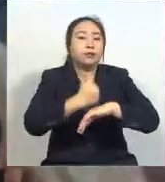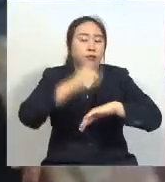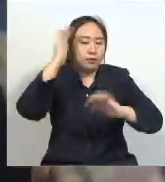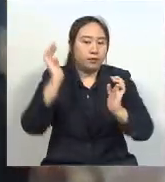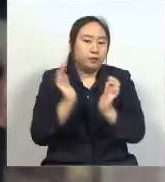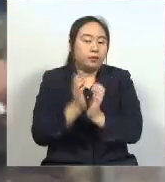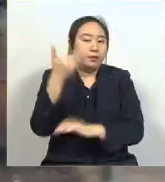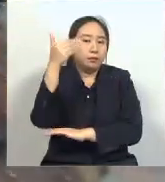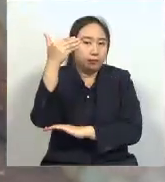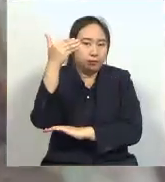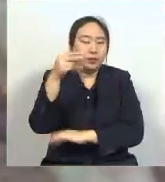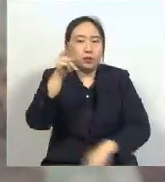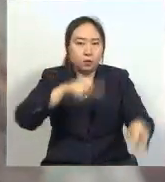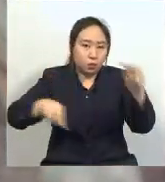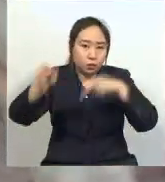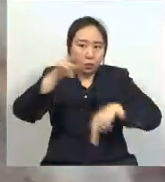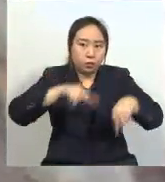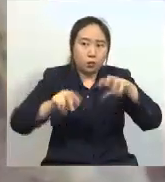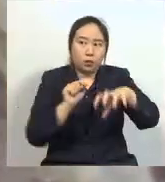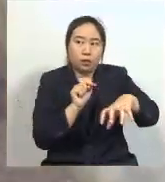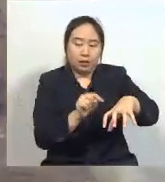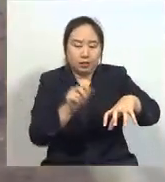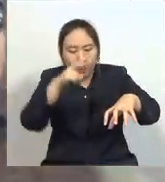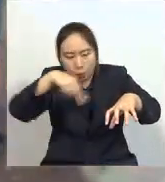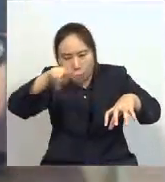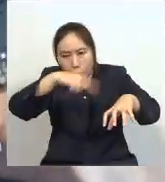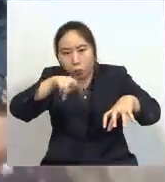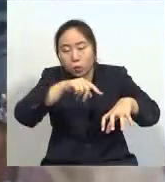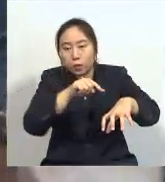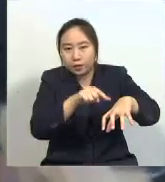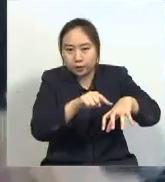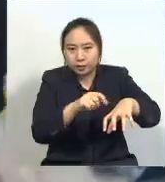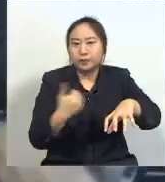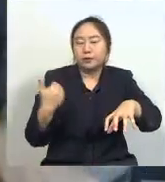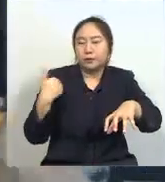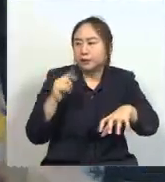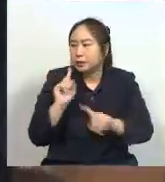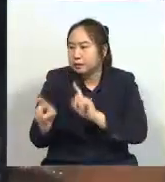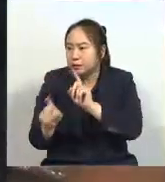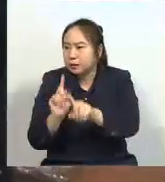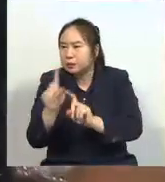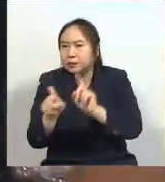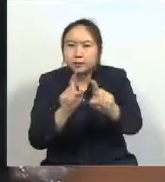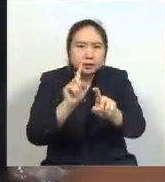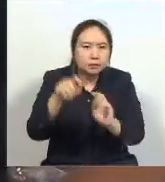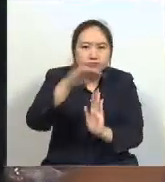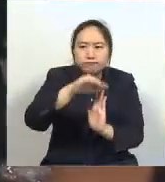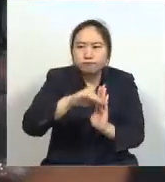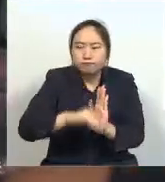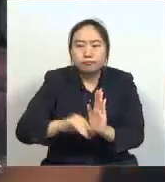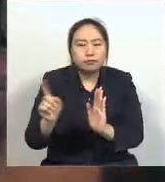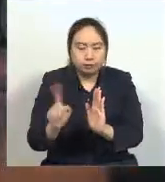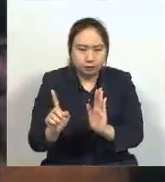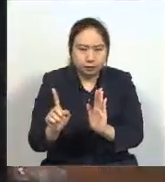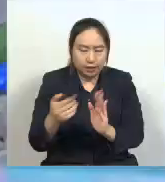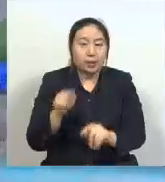วจแห่งชาติก็ได้ตรวจสอบสถานที่เกิดเหตุโดยรอบด้วยนะคะรวมถึงได้มีการซักถามรายละเอียดเหตุการณ์ต่างๆที่เกิดขึ้น